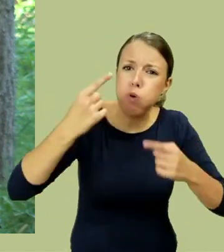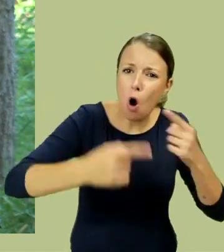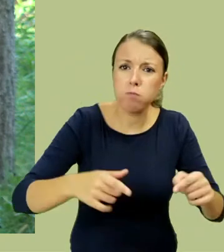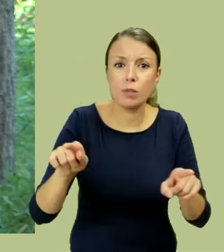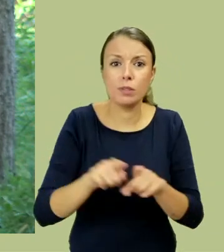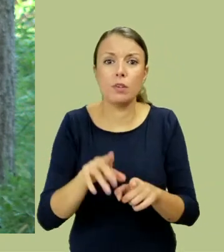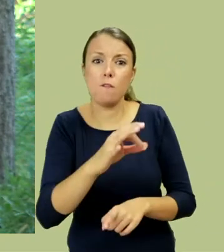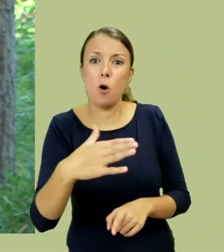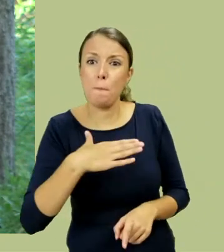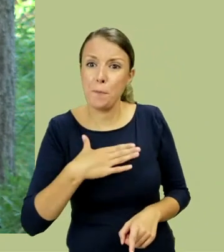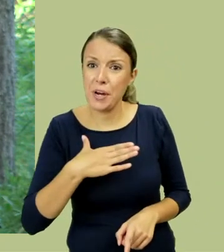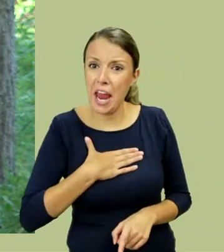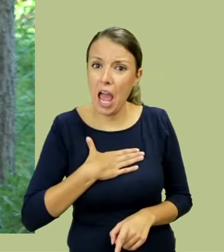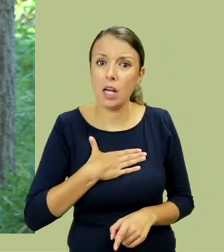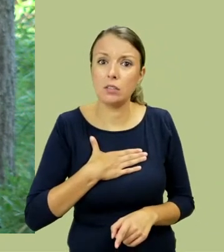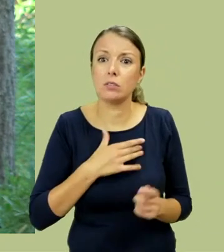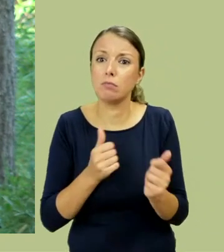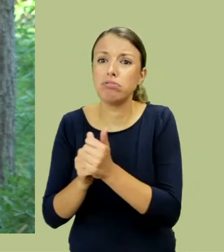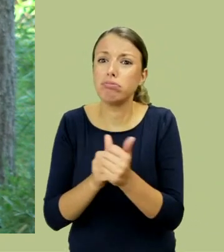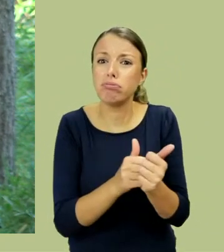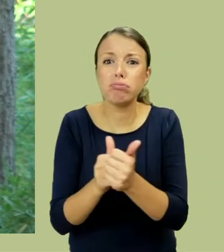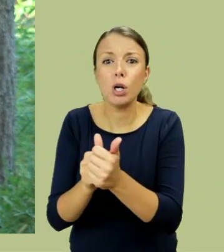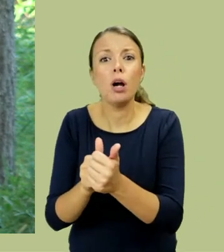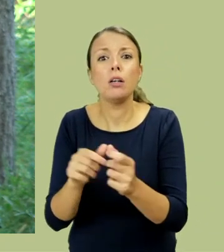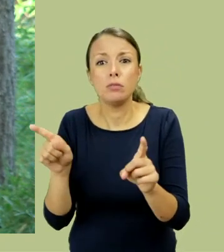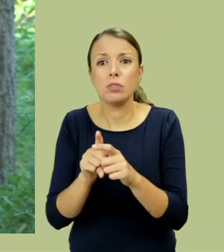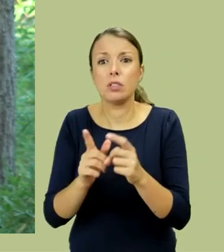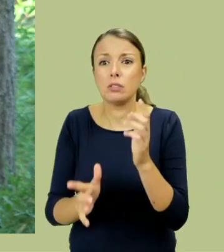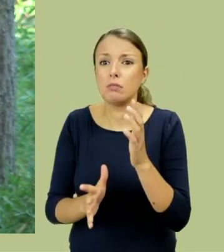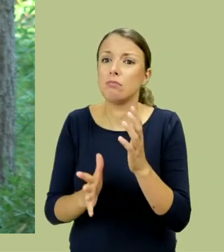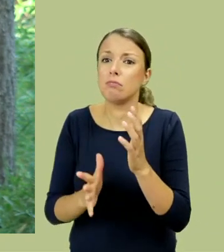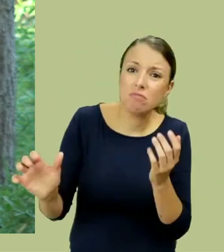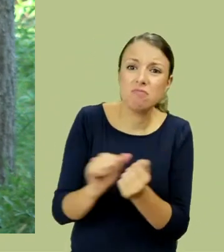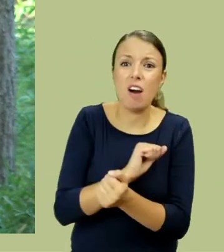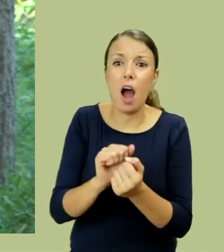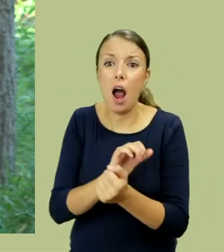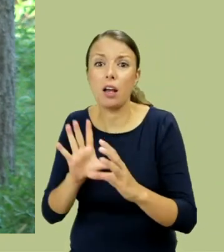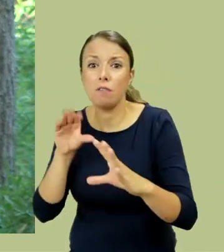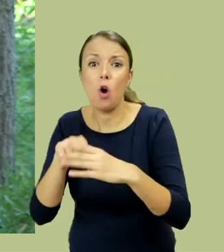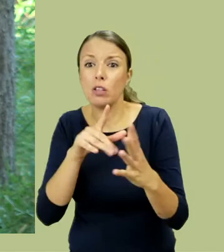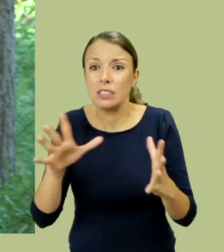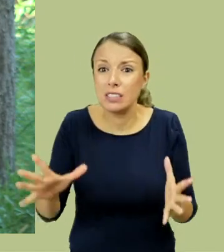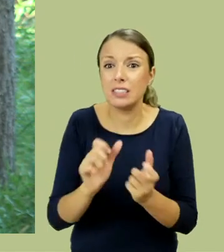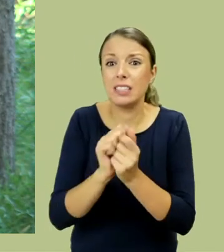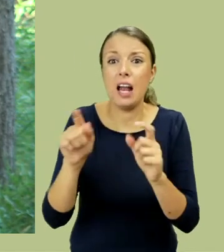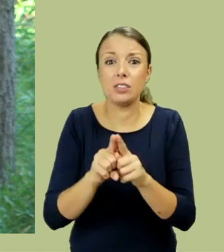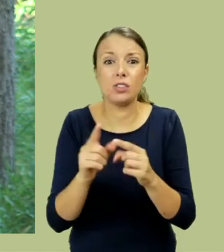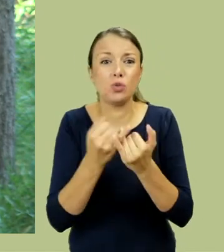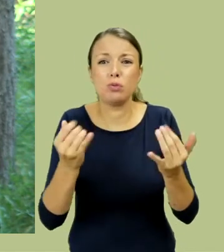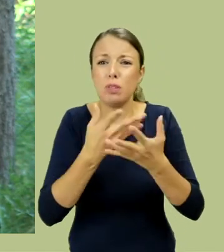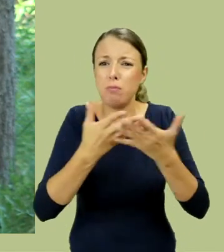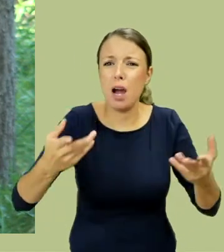który poszedł za nimi też do tej walki, wynalazł ją i wyciągał z gruzów.